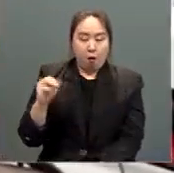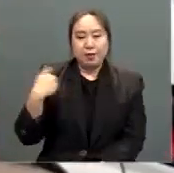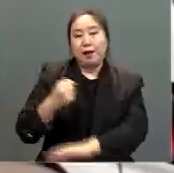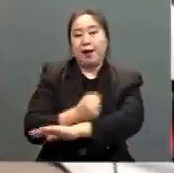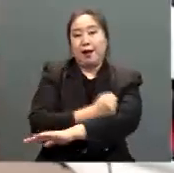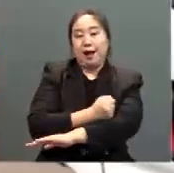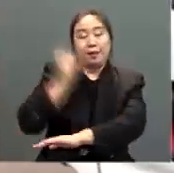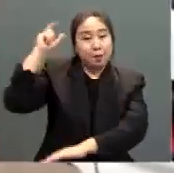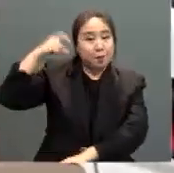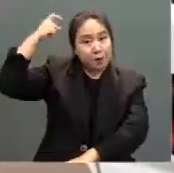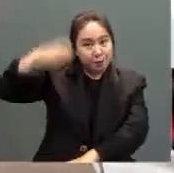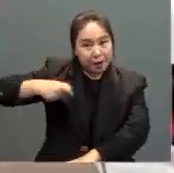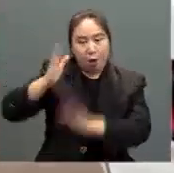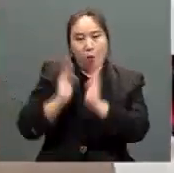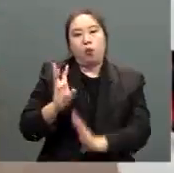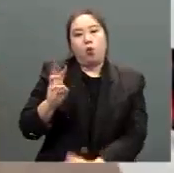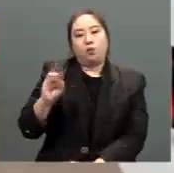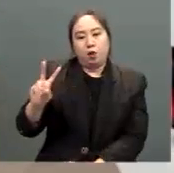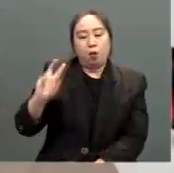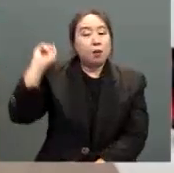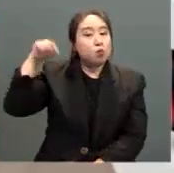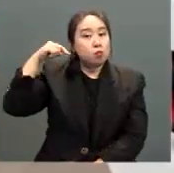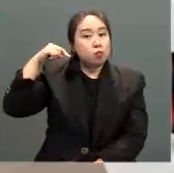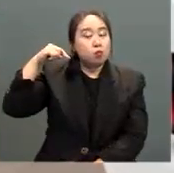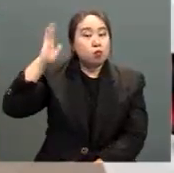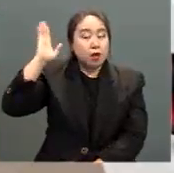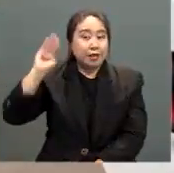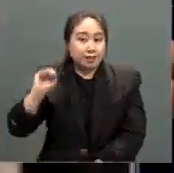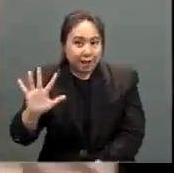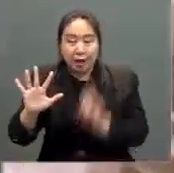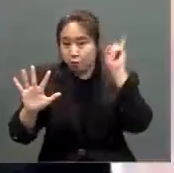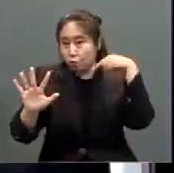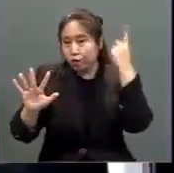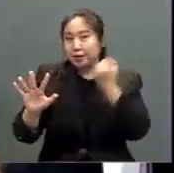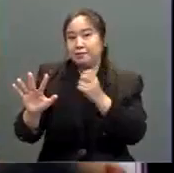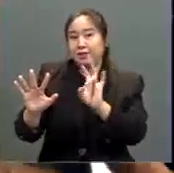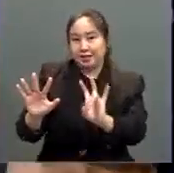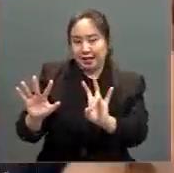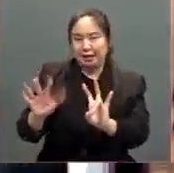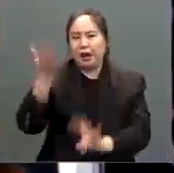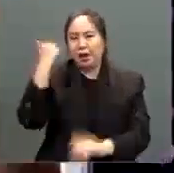วันในสถานที่ทางจังหวัดเชียงรายได้จัดเตรียมไว้รองรับนอกจากนี้เจ้าหน้าที่ตรวจคนเข้าเมืองก็ได้ผลักดันรายงานสัญชาติเมียนมาร์62คนแยกเป็นชาย 45คนหญิง 17คนซึ่งเดินทางเข้าเมืองผิดกฎหมายกลับไปที่เรียนมาด้วยโดยมีเจ้าหน้าที่ทางการเรียนมาในจังหวัดท่าขี้เหล็กร่วมกับทางการไทยตรวจพิสูจน์บุคคลและตรวจคัดกรองสุขภาพอย่างละเอียด